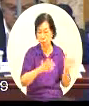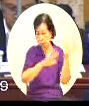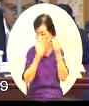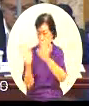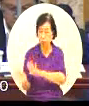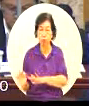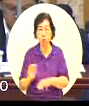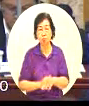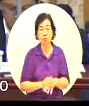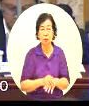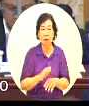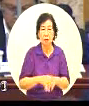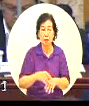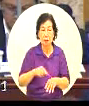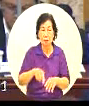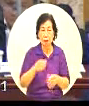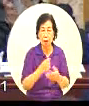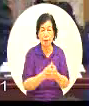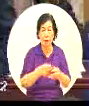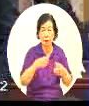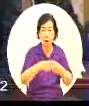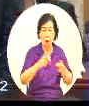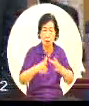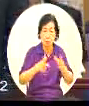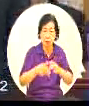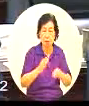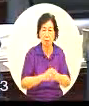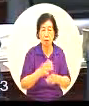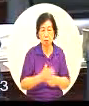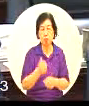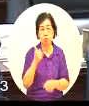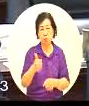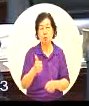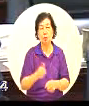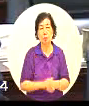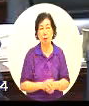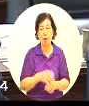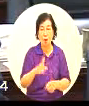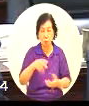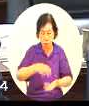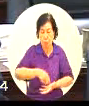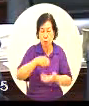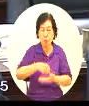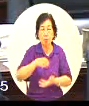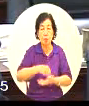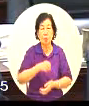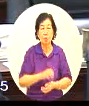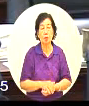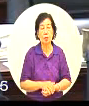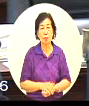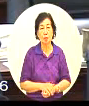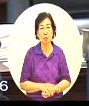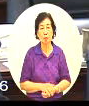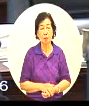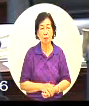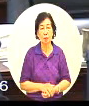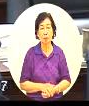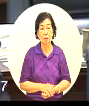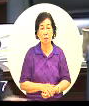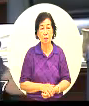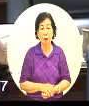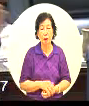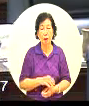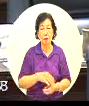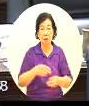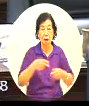未登工厂的一个好的办法。 这个呢，我是建议啦，吼，这是因为英雄港区下